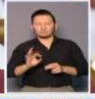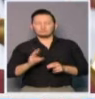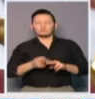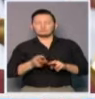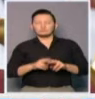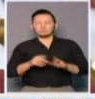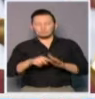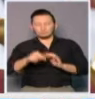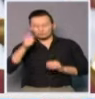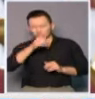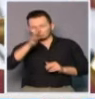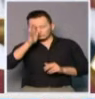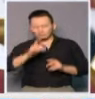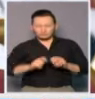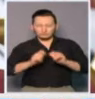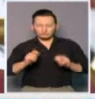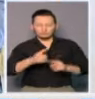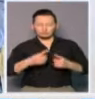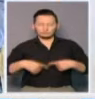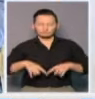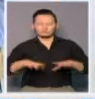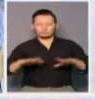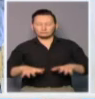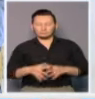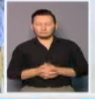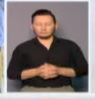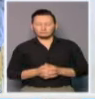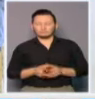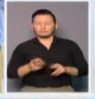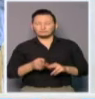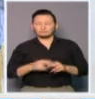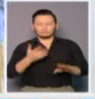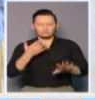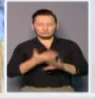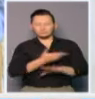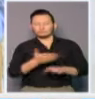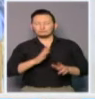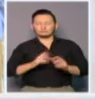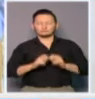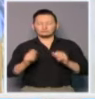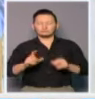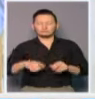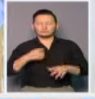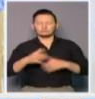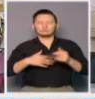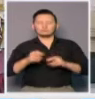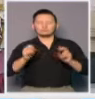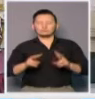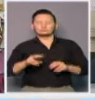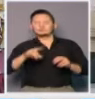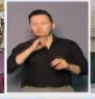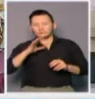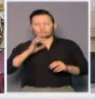году исполнилось 5 лет с момента создания этой организации. За этот период они организовали мастер-классы для специалистов